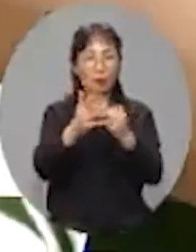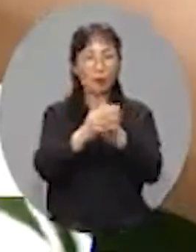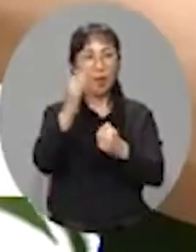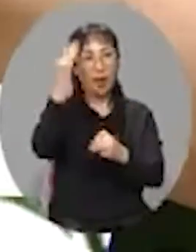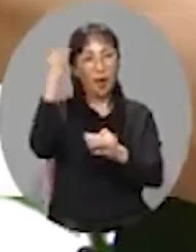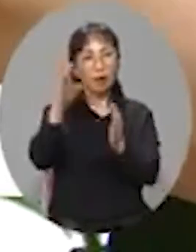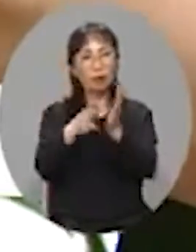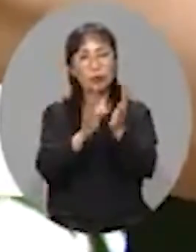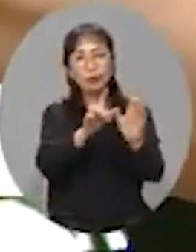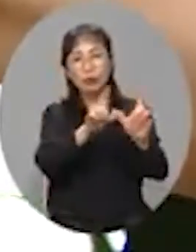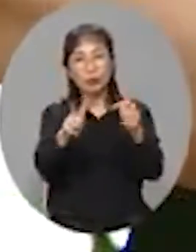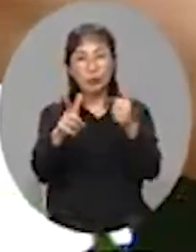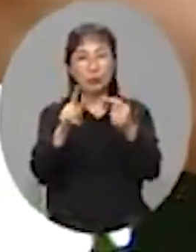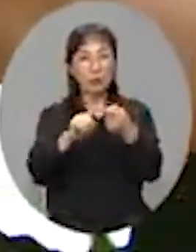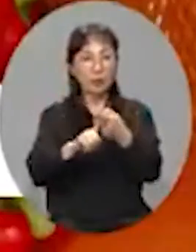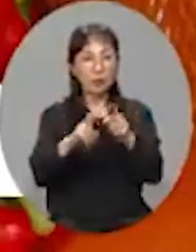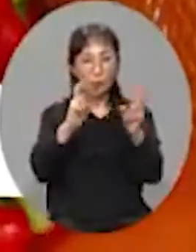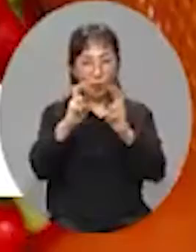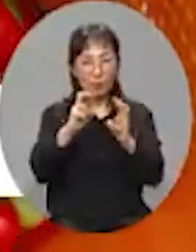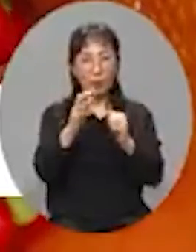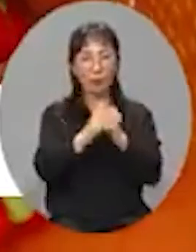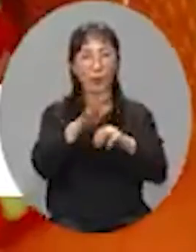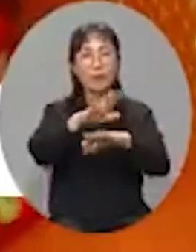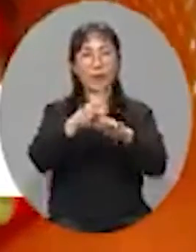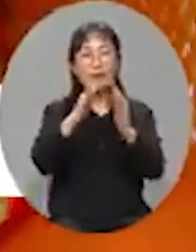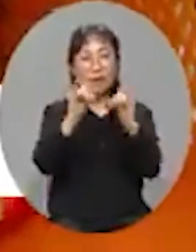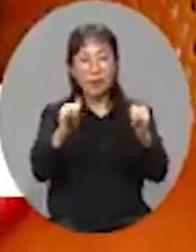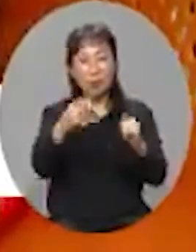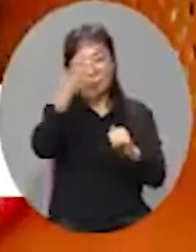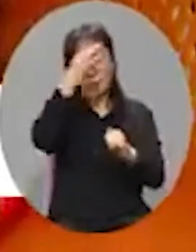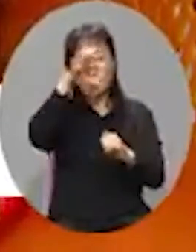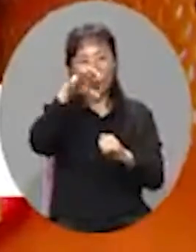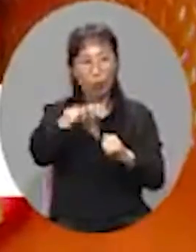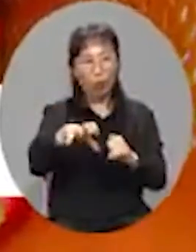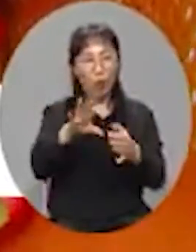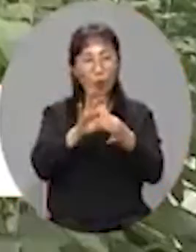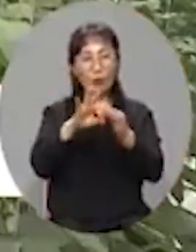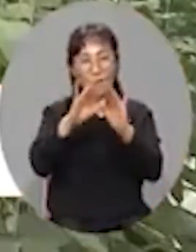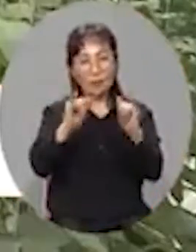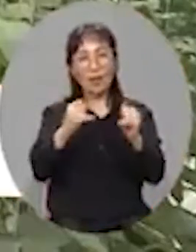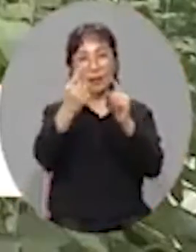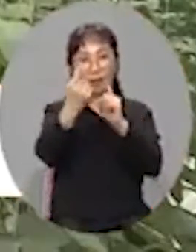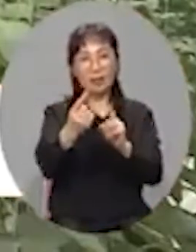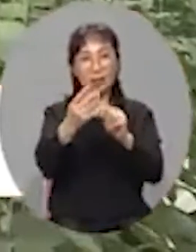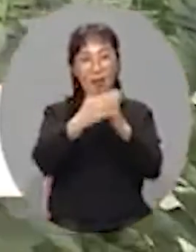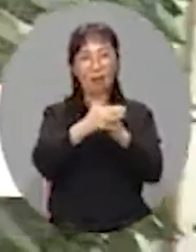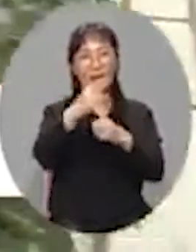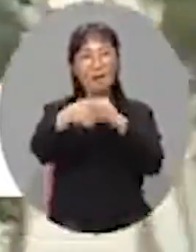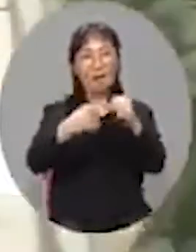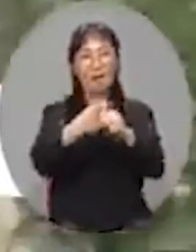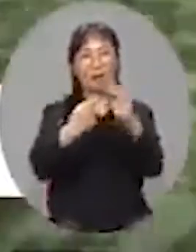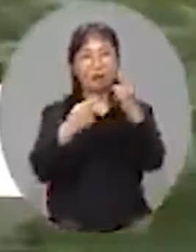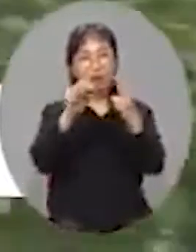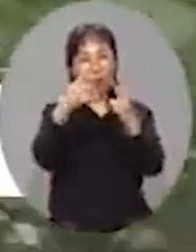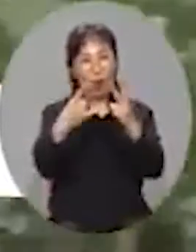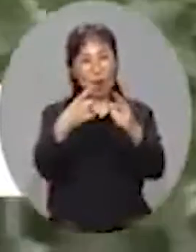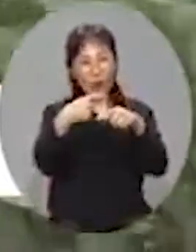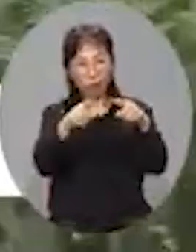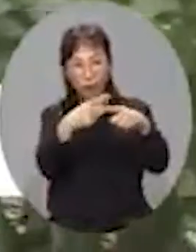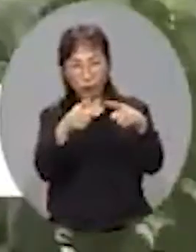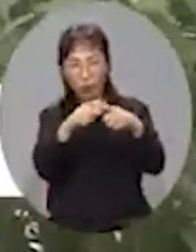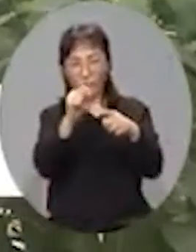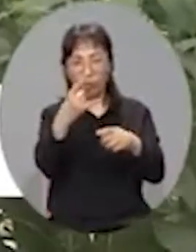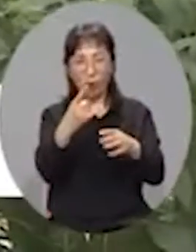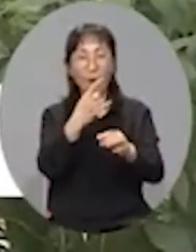품종의 대해 종료 회사와 농민 그리고 농업기술원 등 관계자들의 대상으로 해마다 두 차례 품평회를 열고